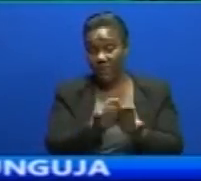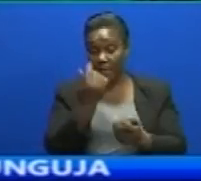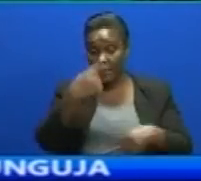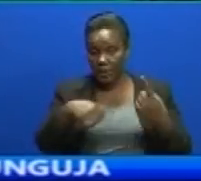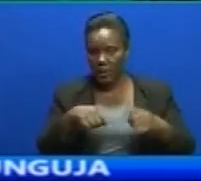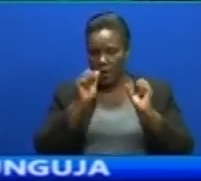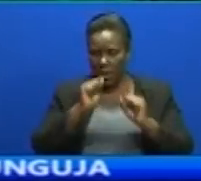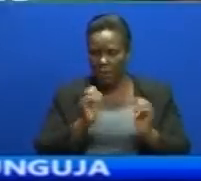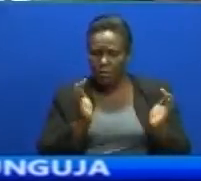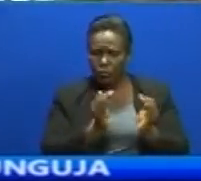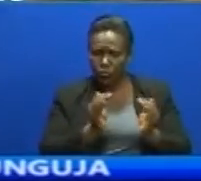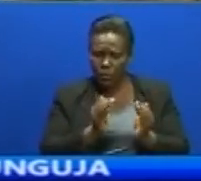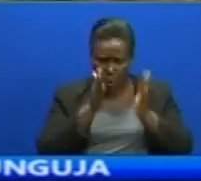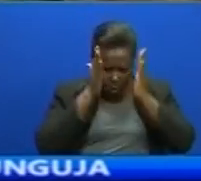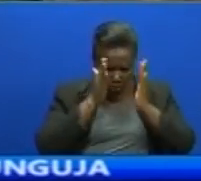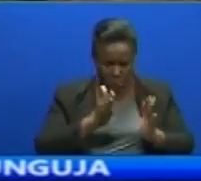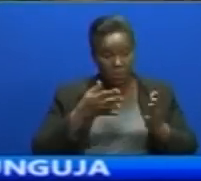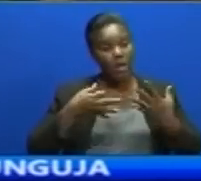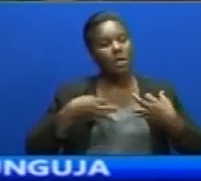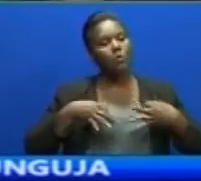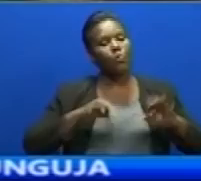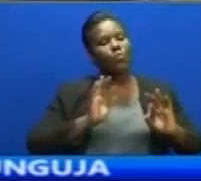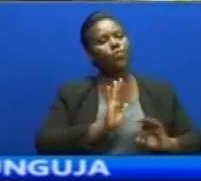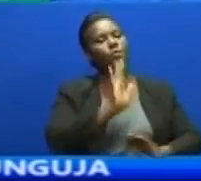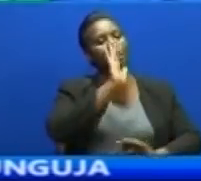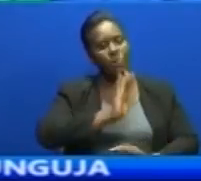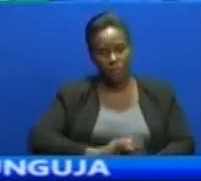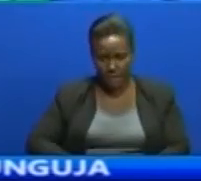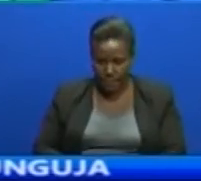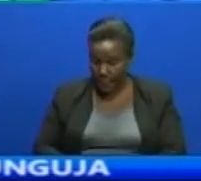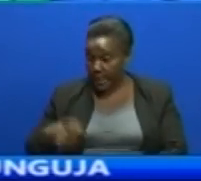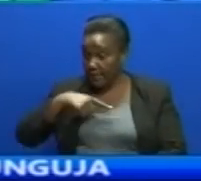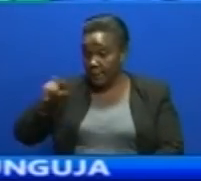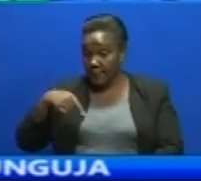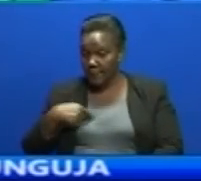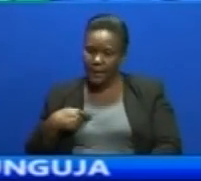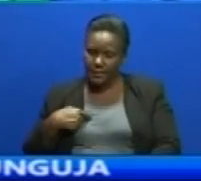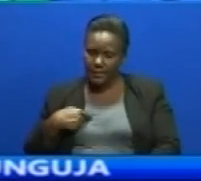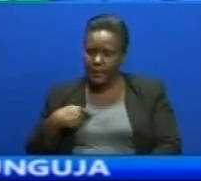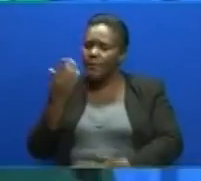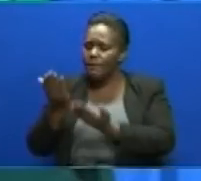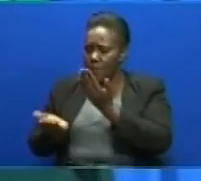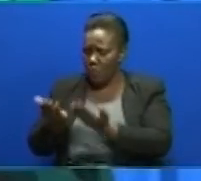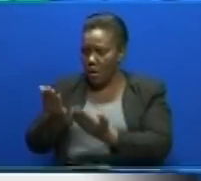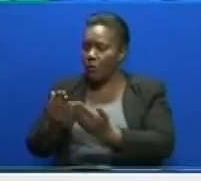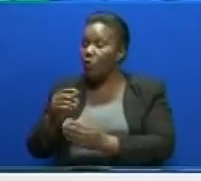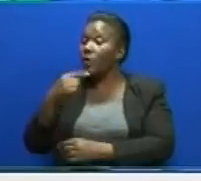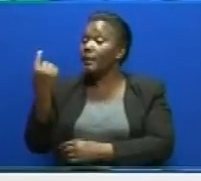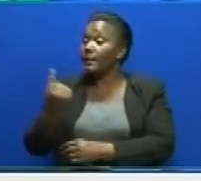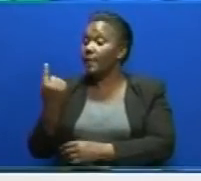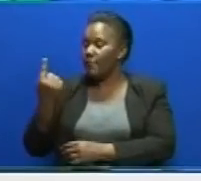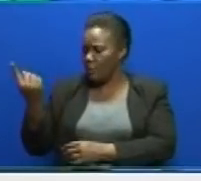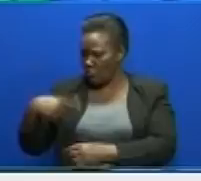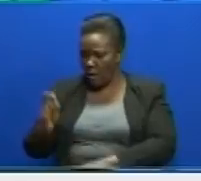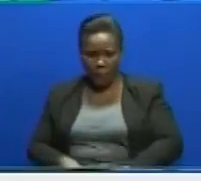kutunza heshima ya uhuru uliopo hapa nchini. Sisi tuna viwango vya kitaifa na hivyo vya